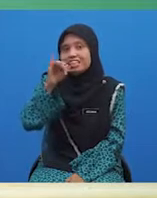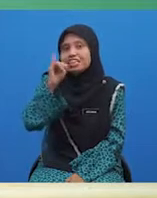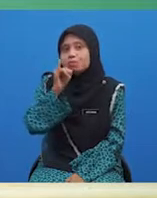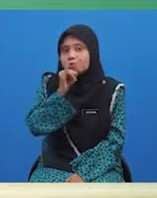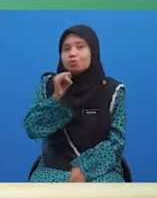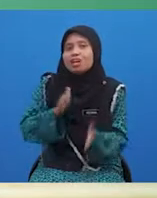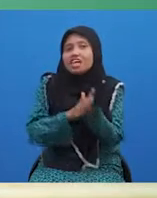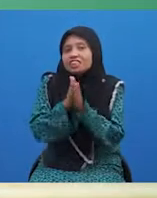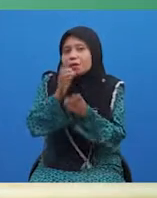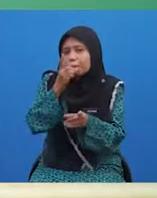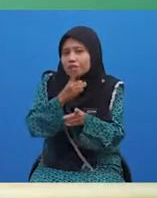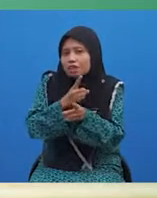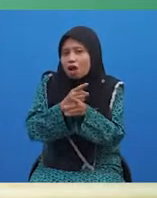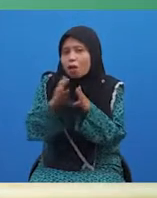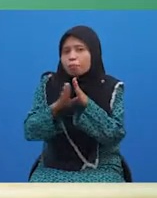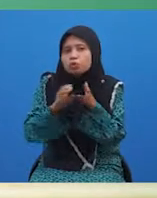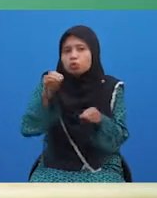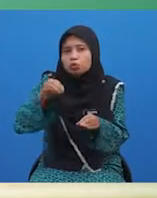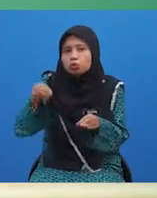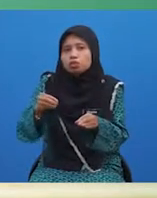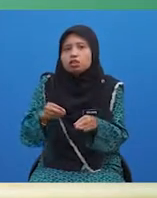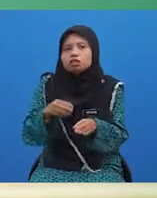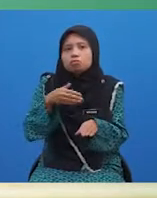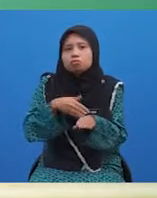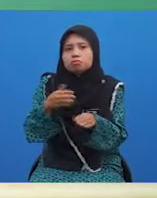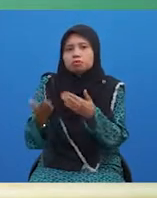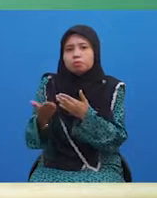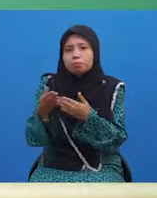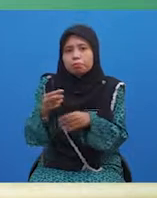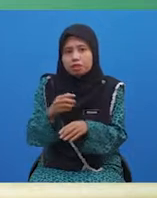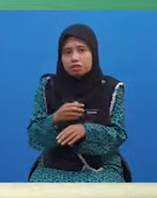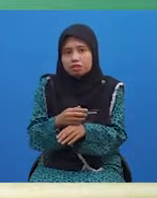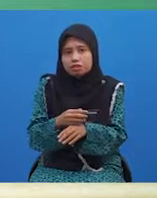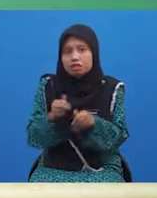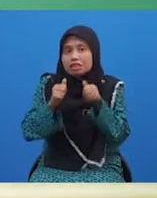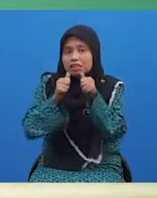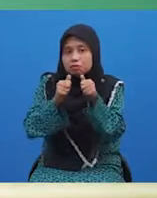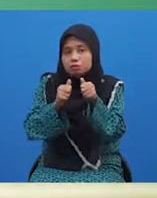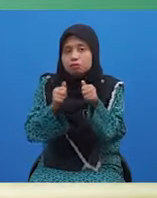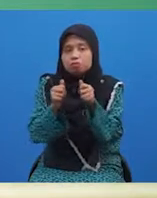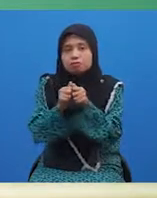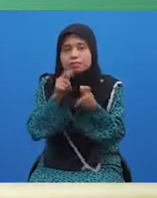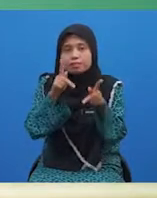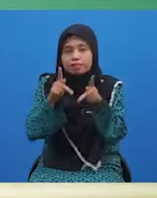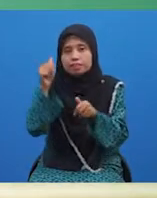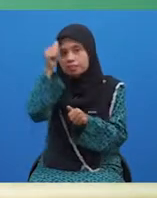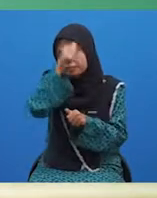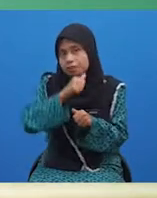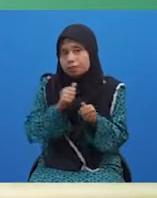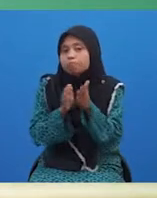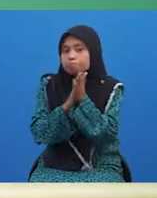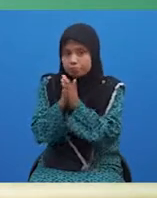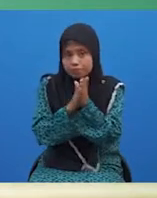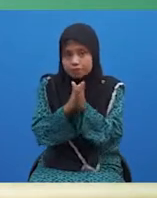bercucuk tanam. Benar ialah kata penguat belakang yang mengikuti kata adjektif